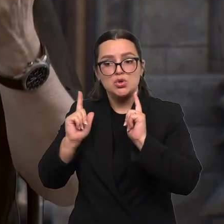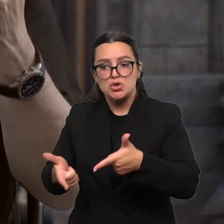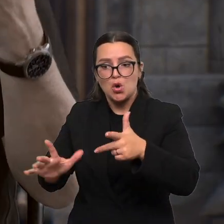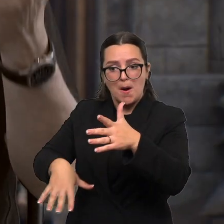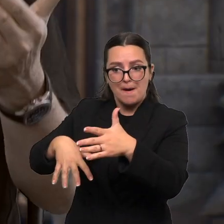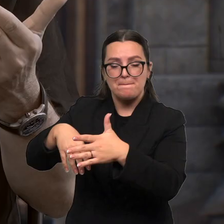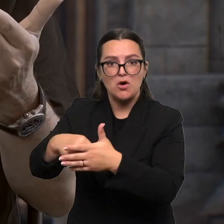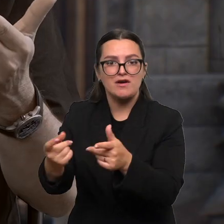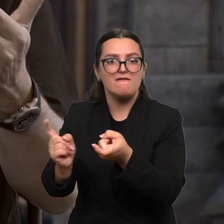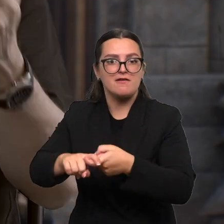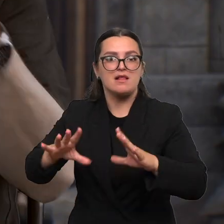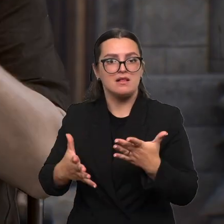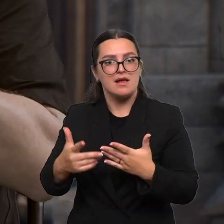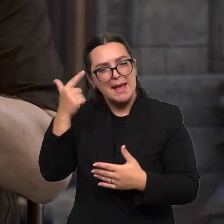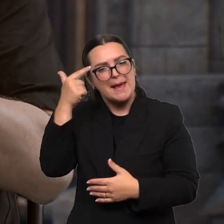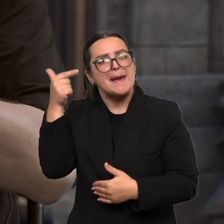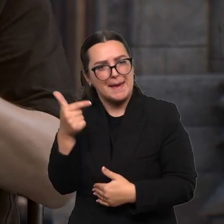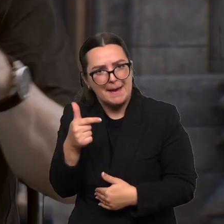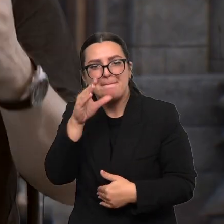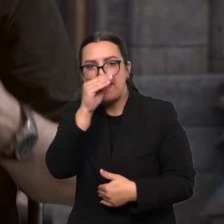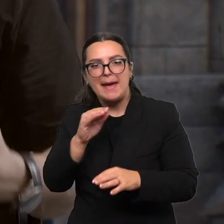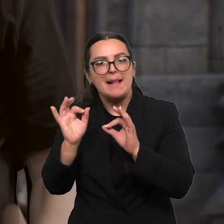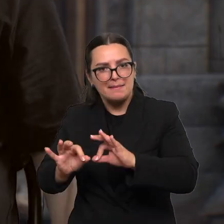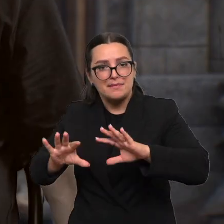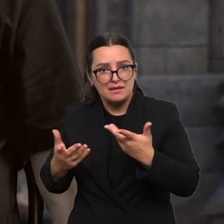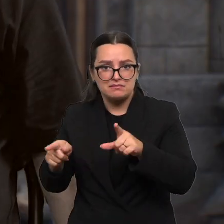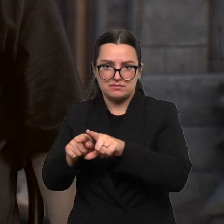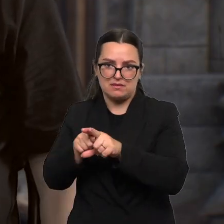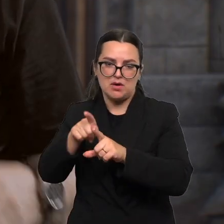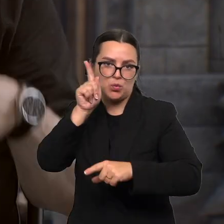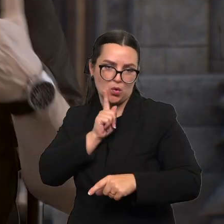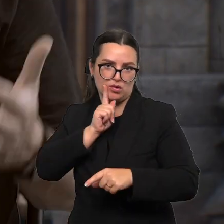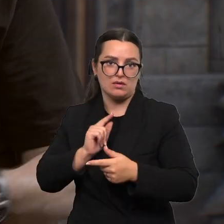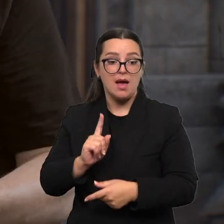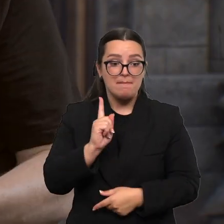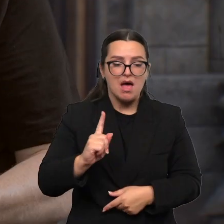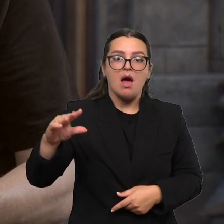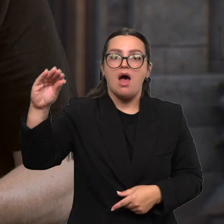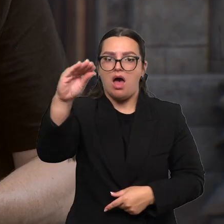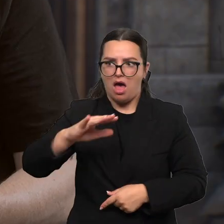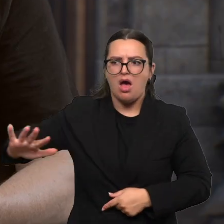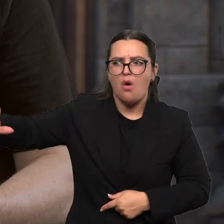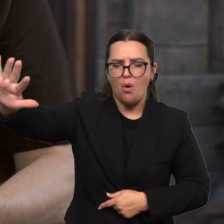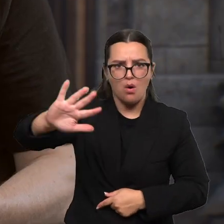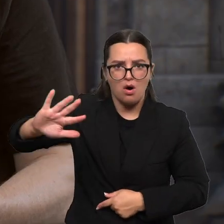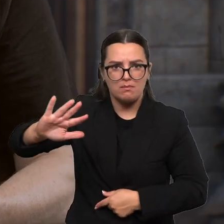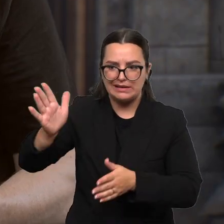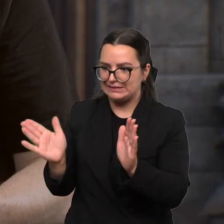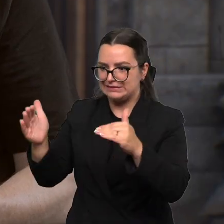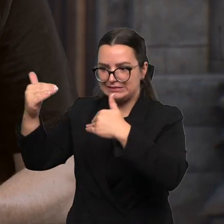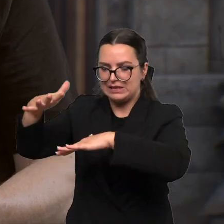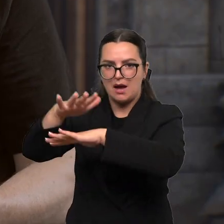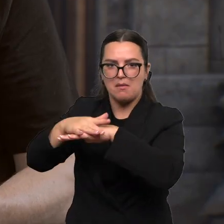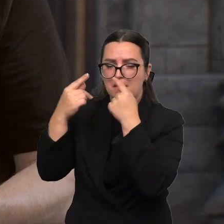tik nuo gebėjimo mokėti, bet ir nuo norėjimo. Europoje sistema kitokia. Jeigu tavo būstas sugriuvo, tai nereiškia,